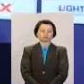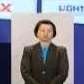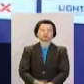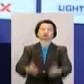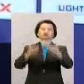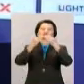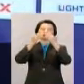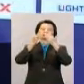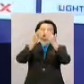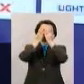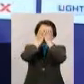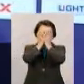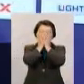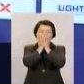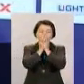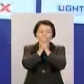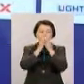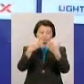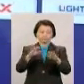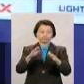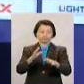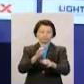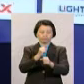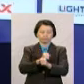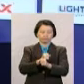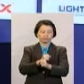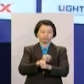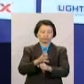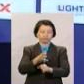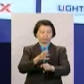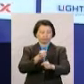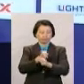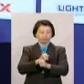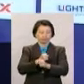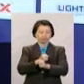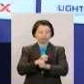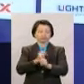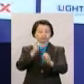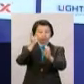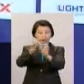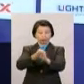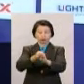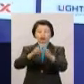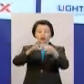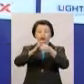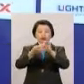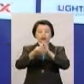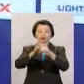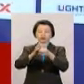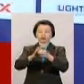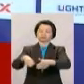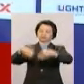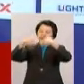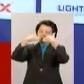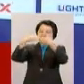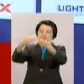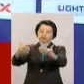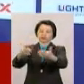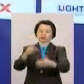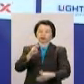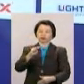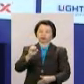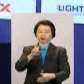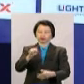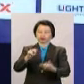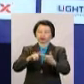Alhamdulillah, first time saya di Asian Games dapat gangsa, lepas tu dapat buat Malaysia di Olimpik. Saya sangat bersyukur. Terima kasih kepada MSN,